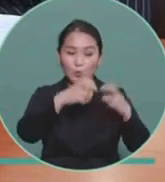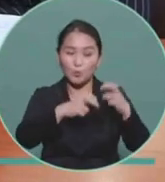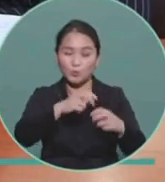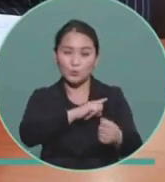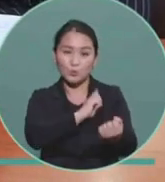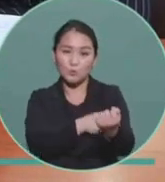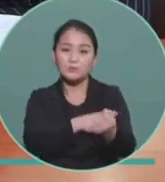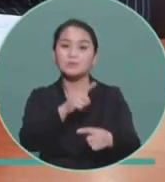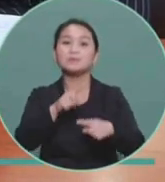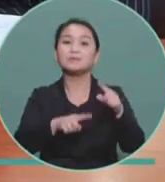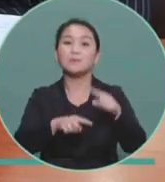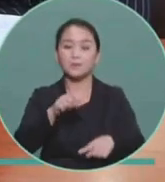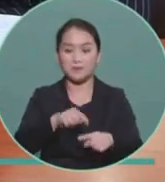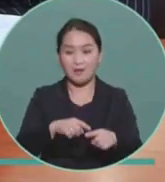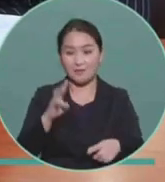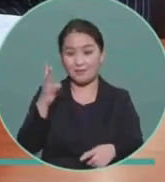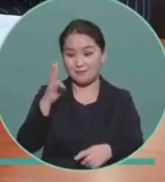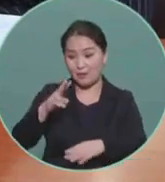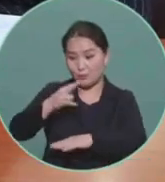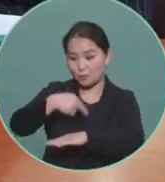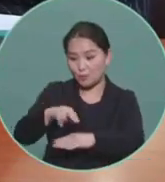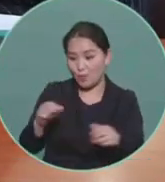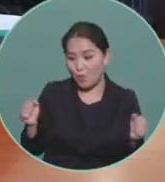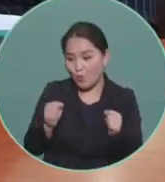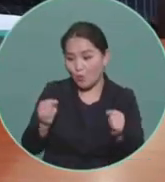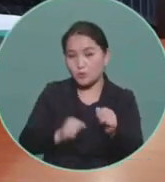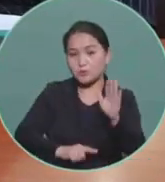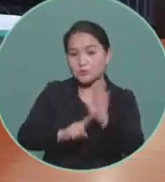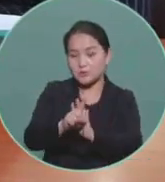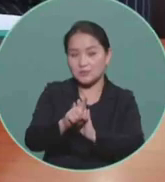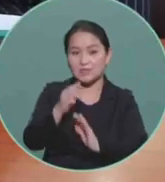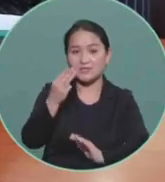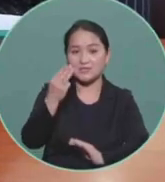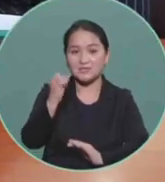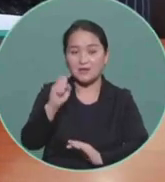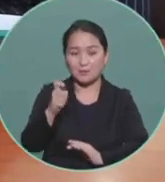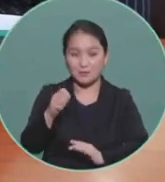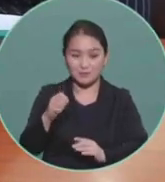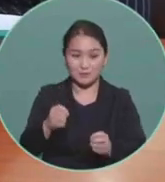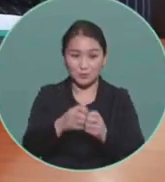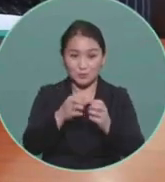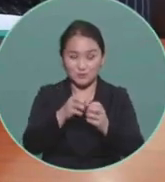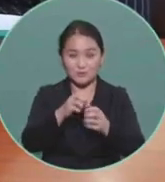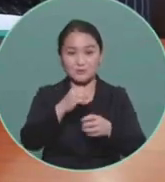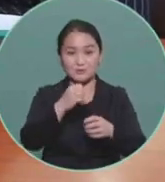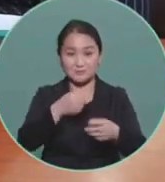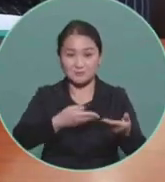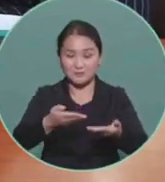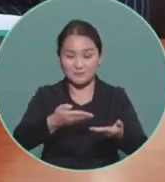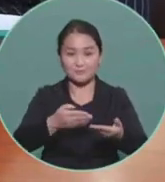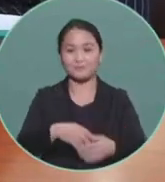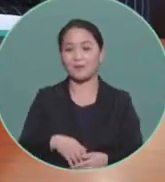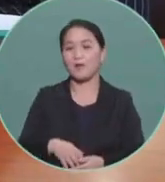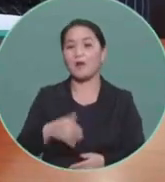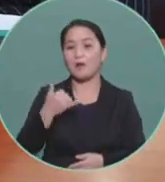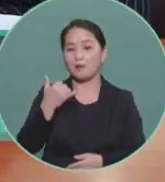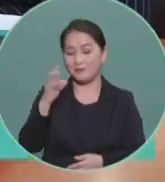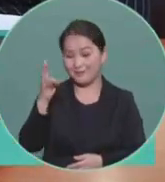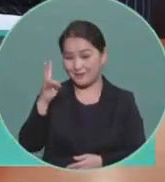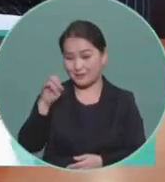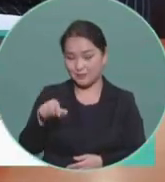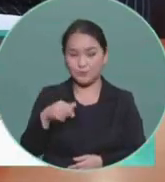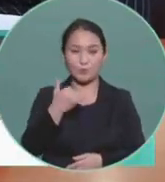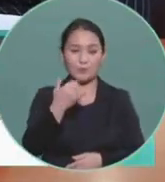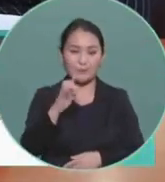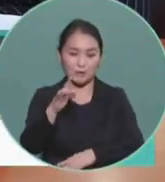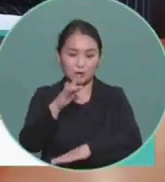ямар байгаа юм? Налаах төрөг одоо яг энэ өвлөөс эхэлж очиж хамгийн түрүүд худалдан борлуулж эхэлж байгаа тийм ээ. Тий, налаахыг нийслэлийн зүгээс бол бүх арга